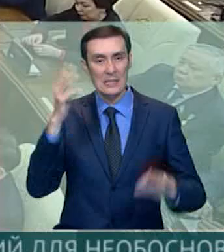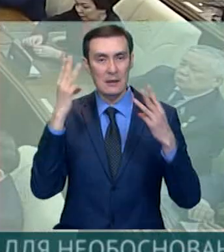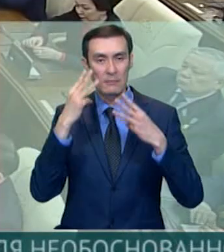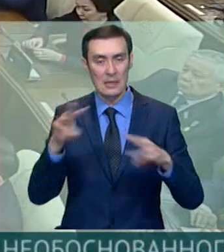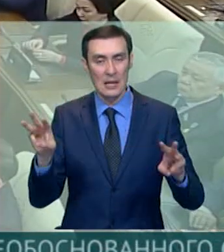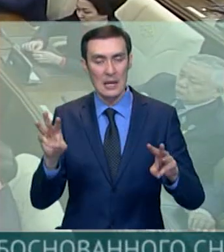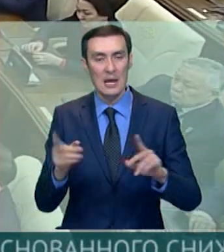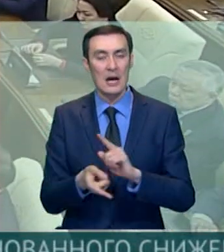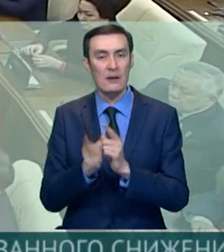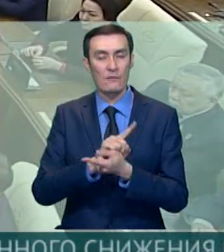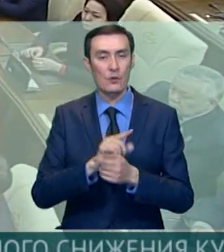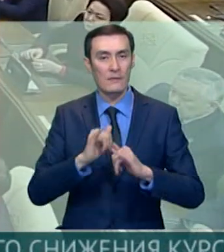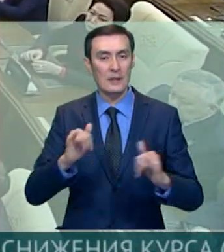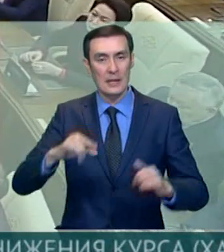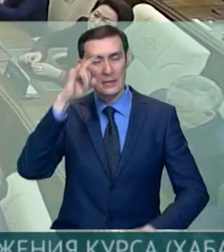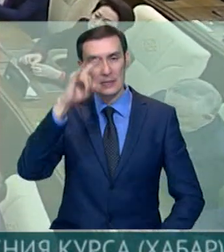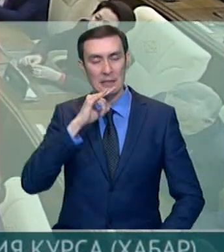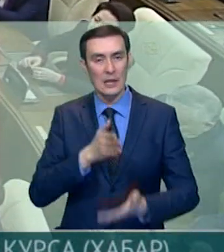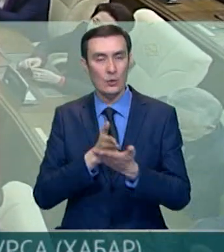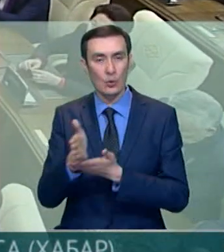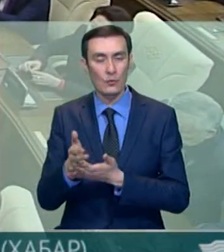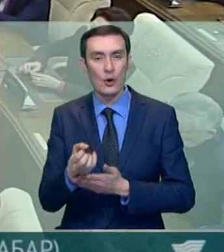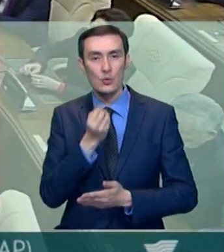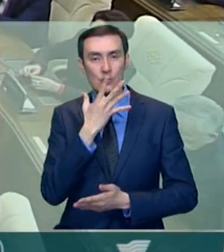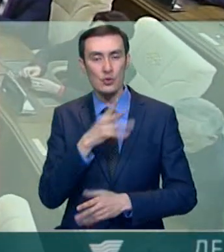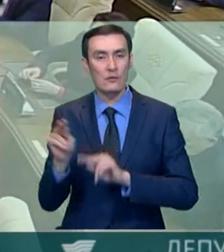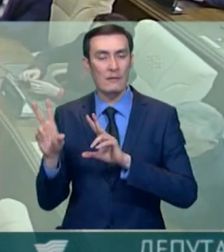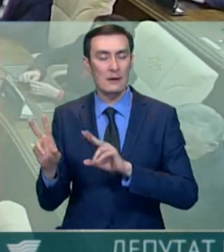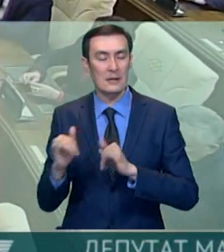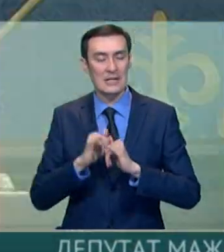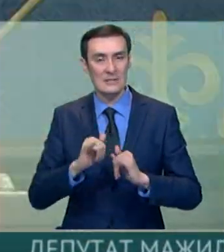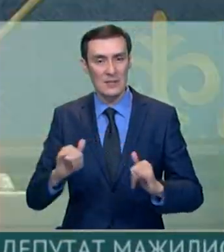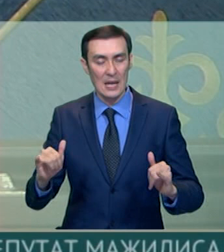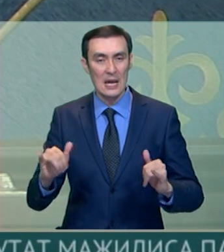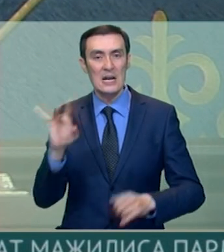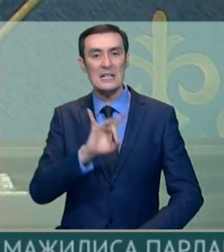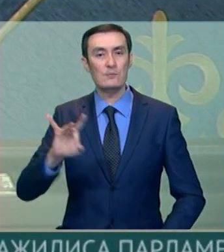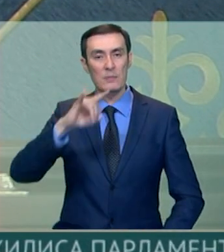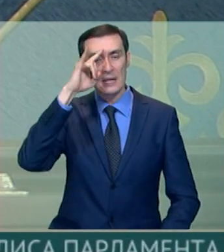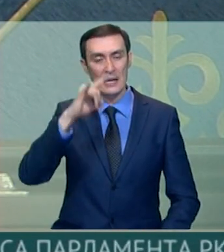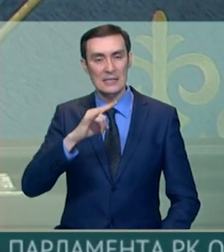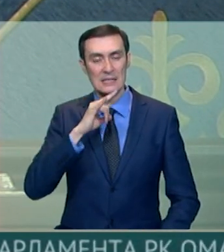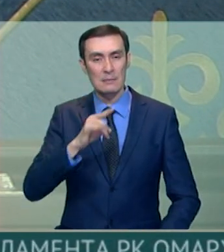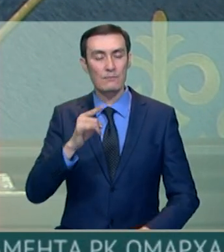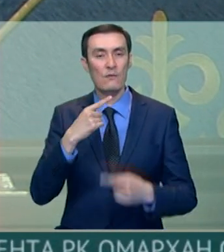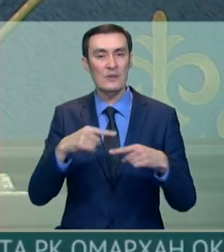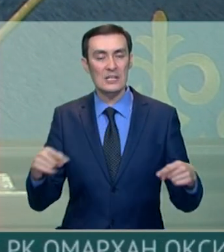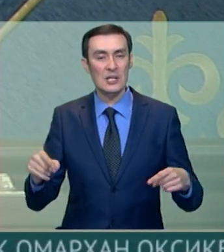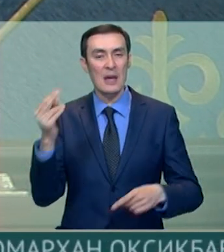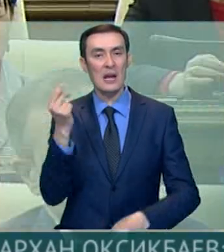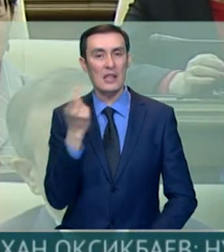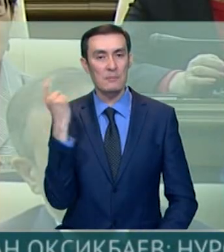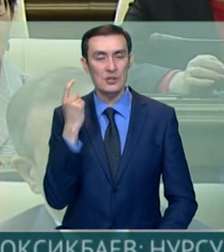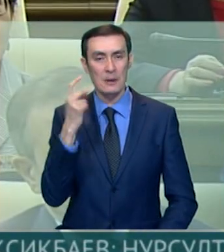Реформы Елбасы вывели Казахстан на траекторию устойчивого развития. Республика Казахстан по всем экономическим